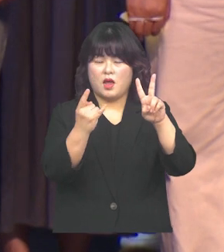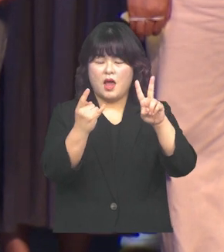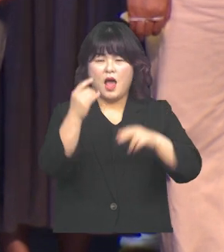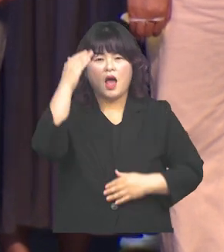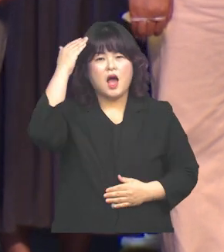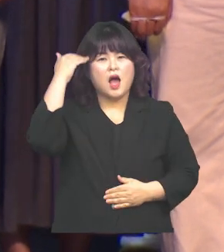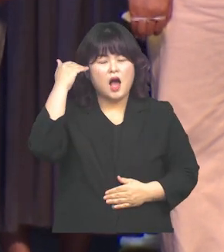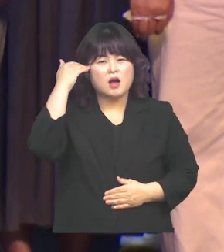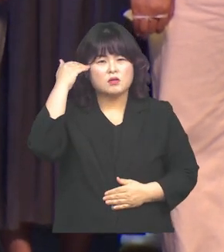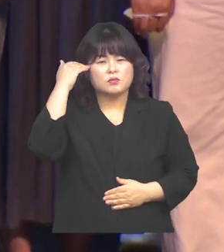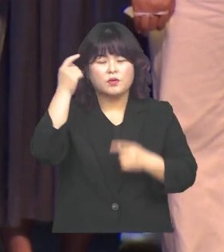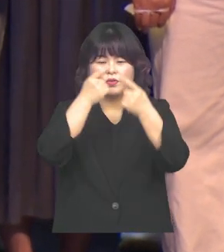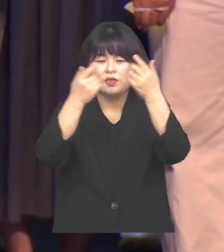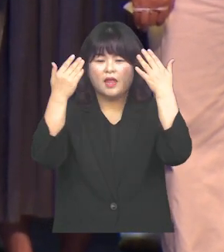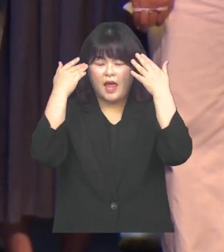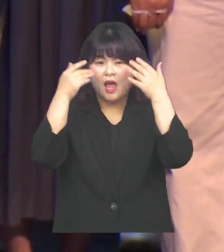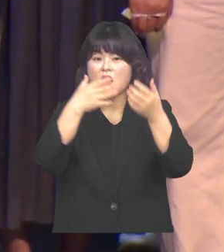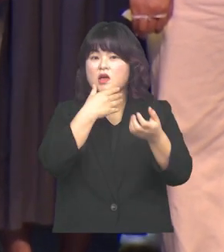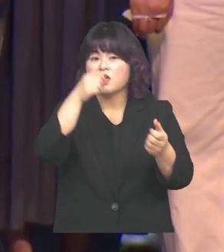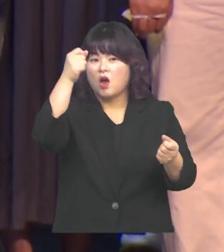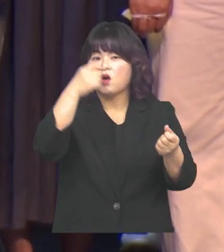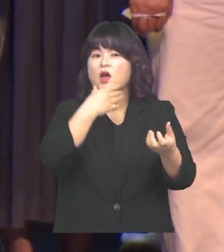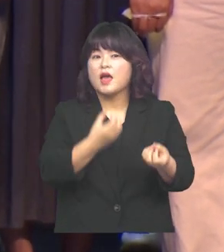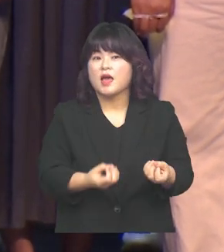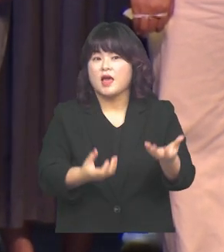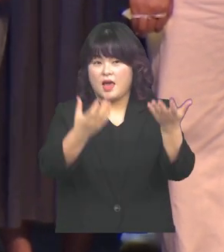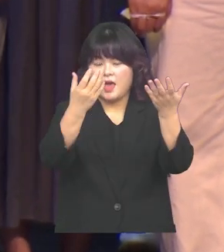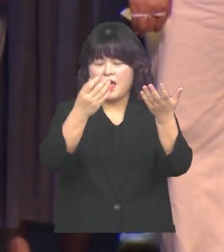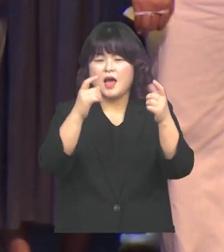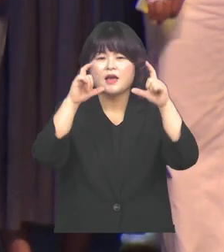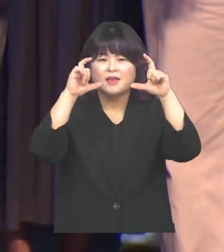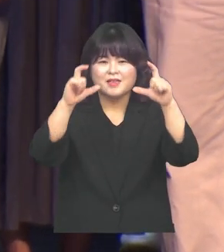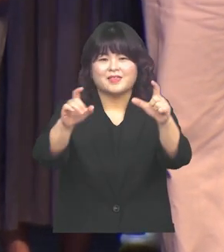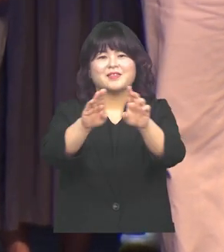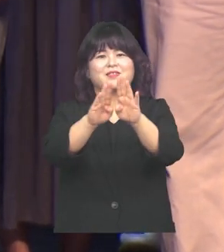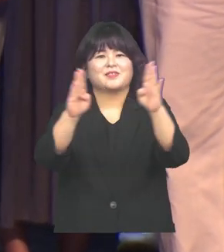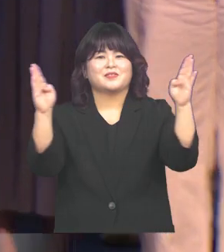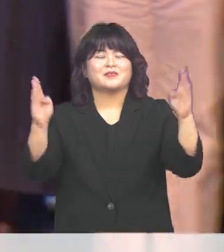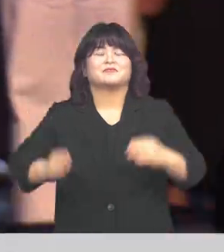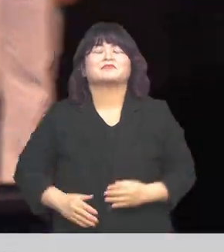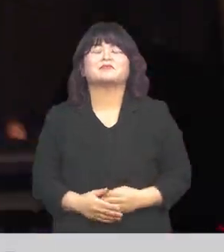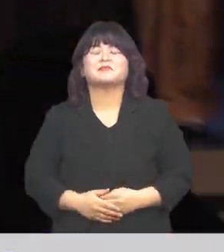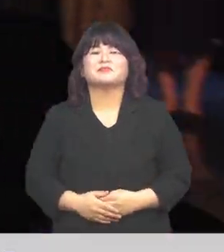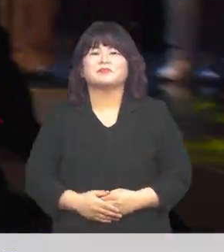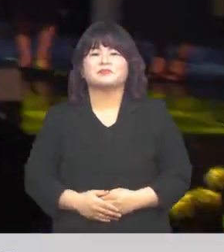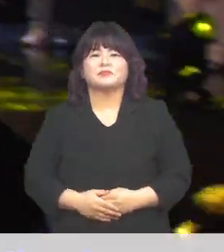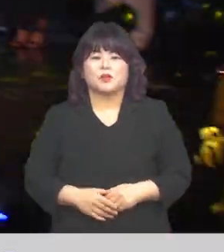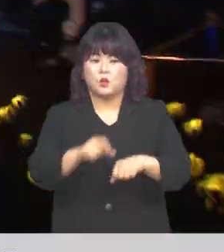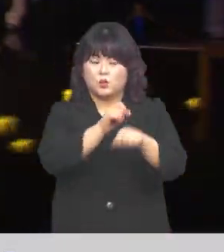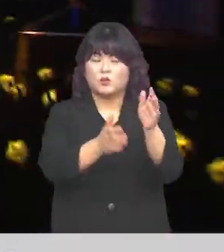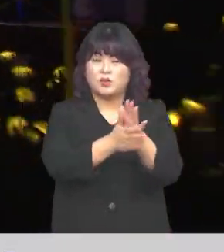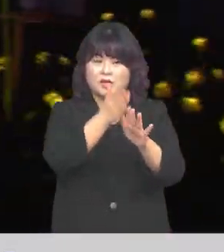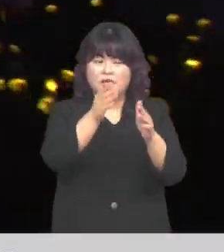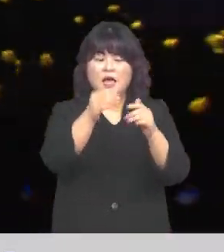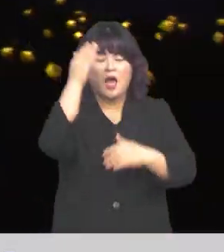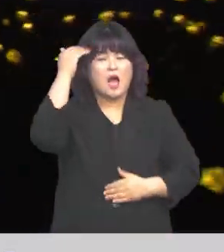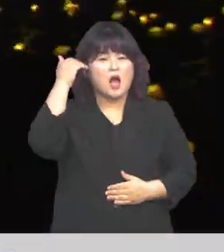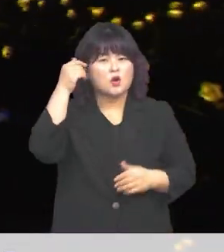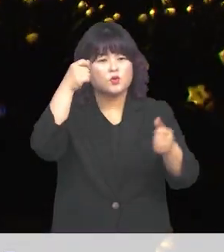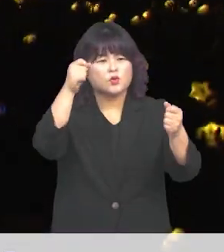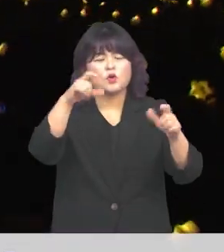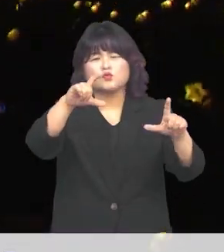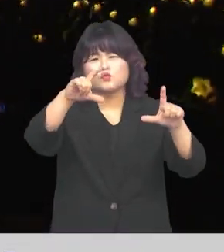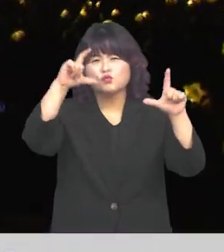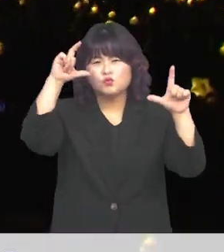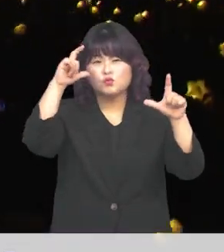제2회 대한민국 대학연극제 개막을 선언합니다. 용인 특례시가 대한민국